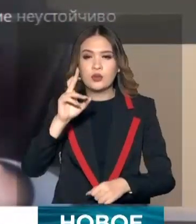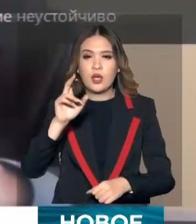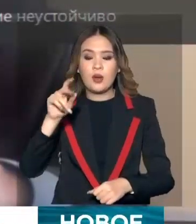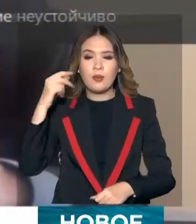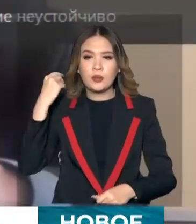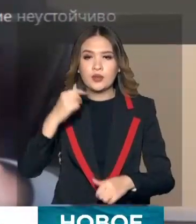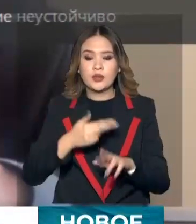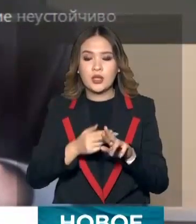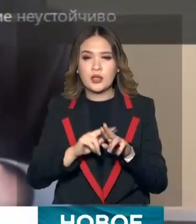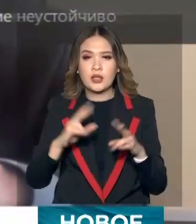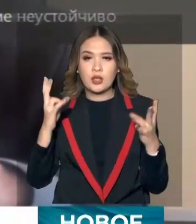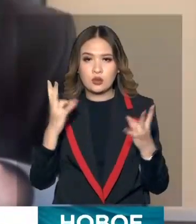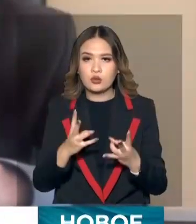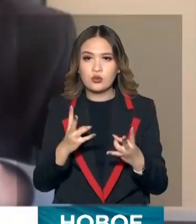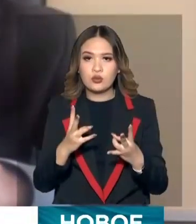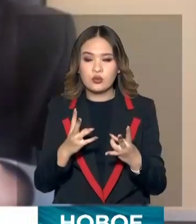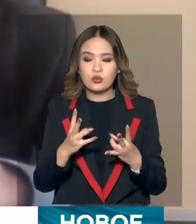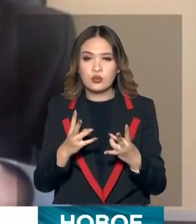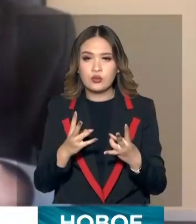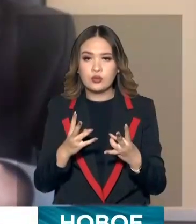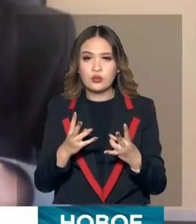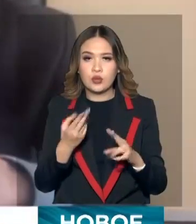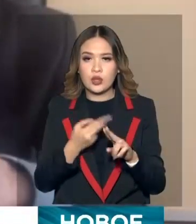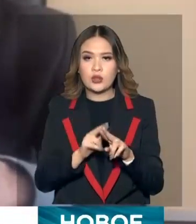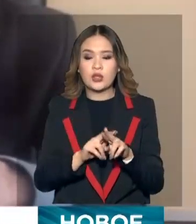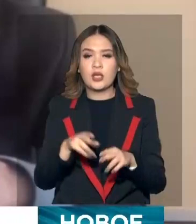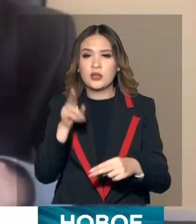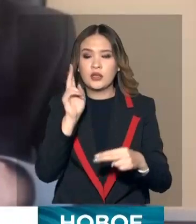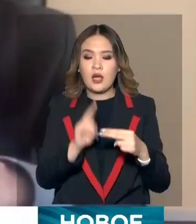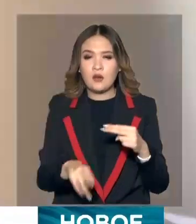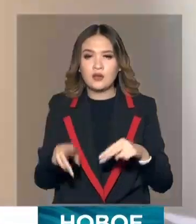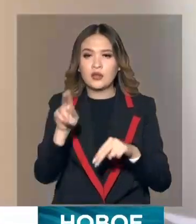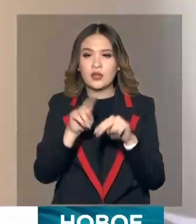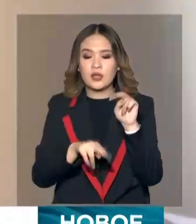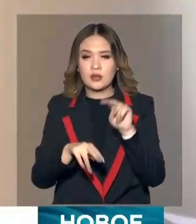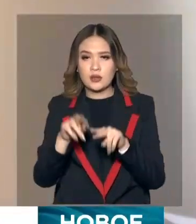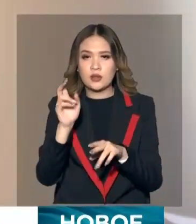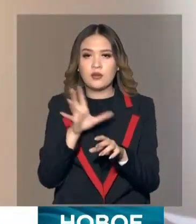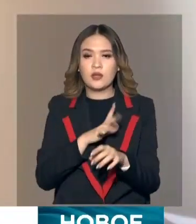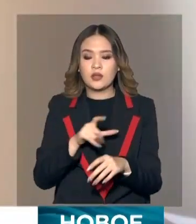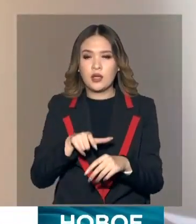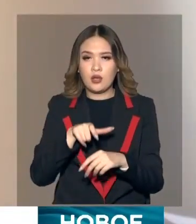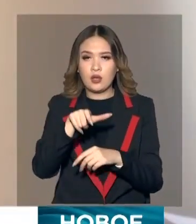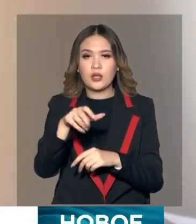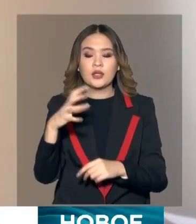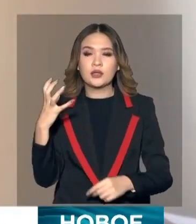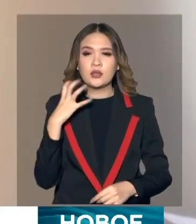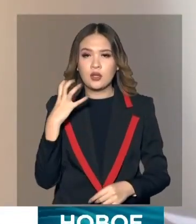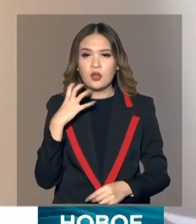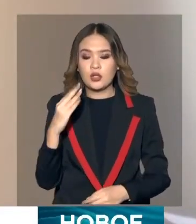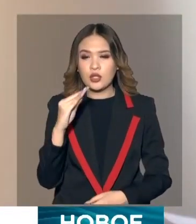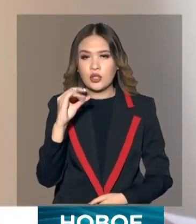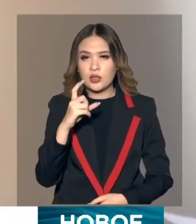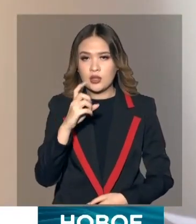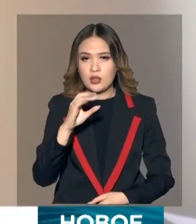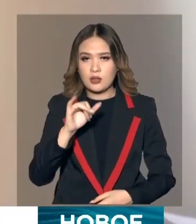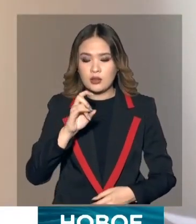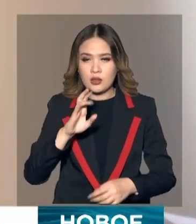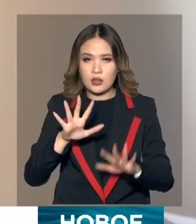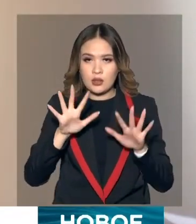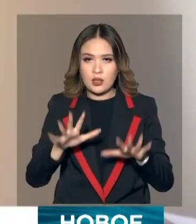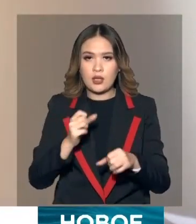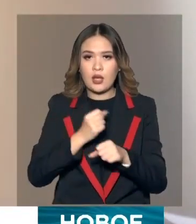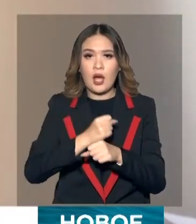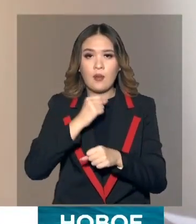о необходимости завершения строительства дороги Кызылорда-Жезказган. В данном направлении